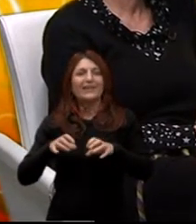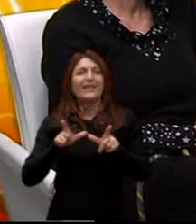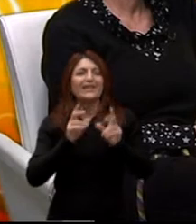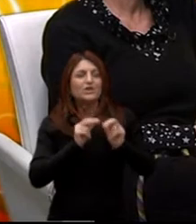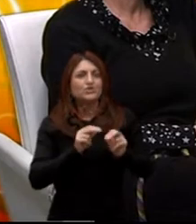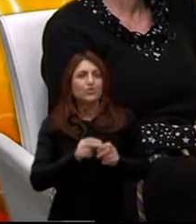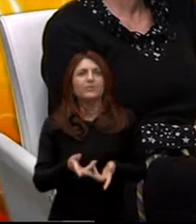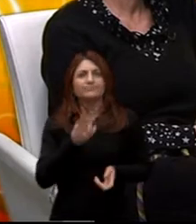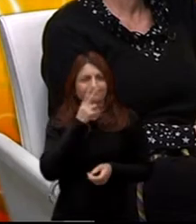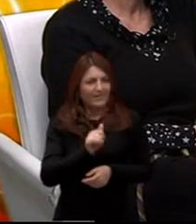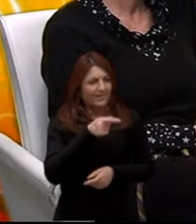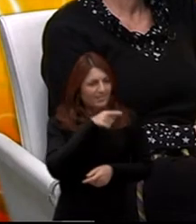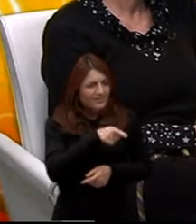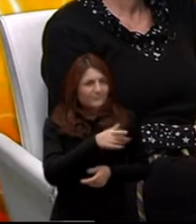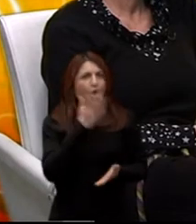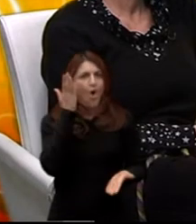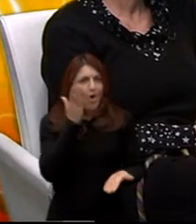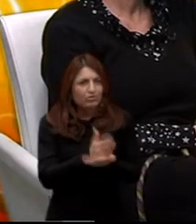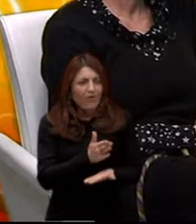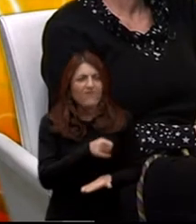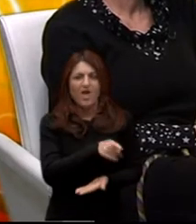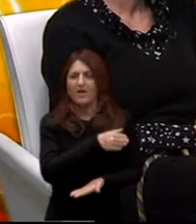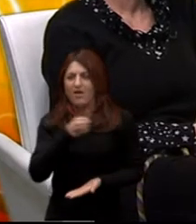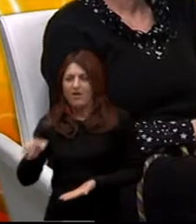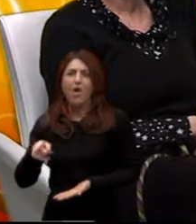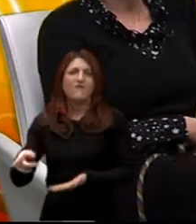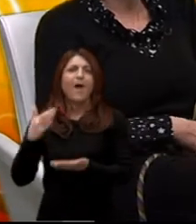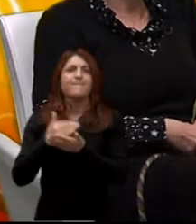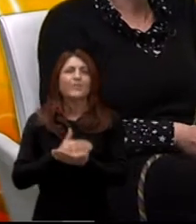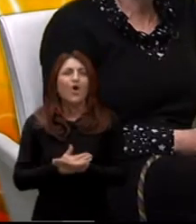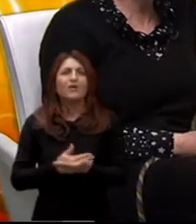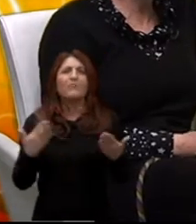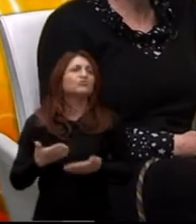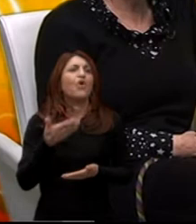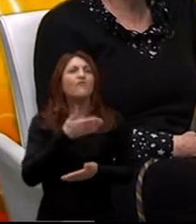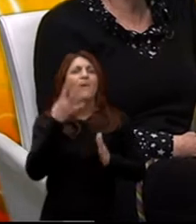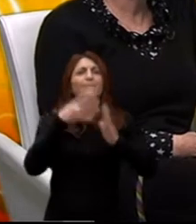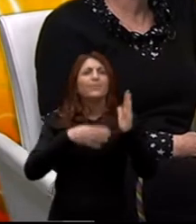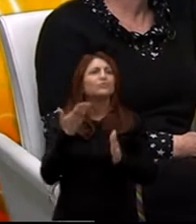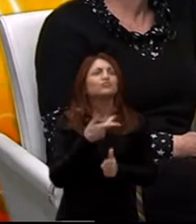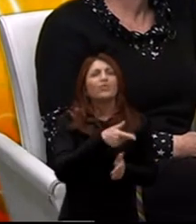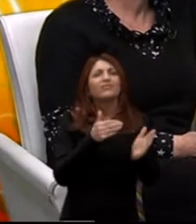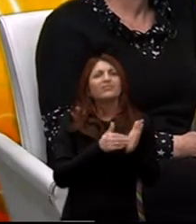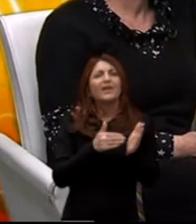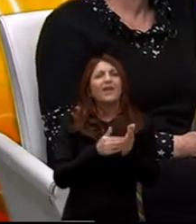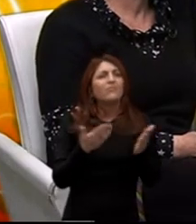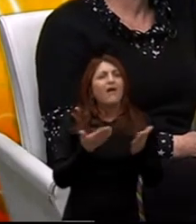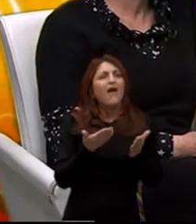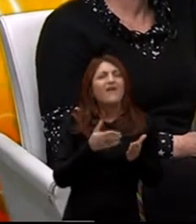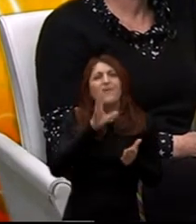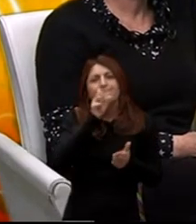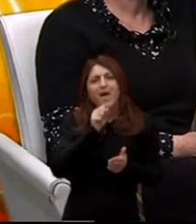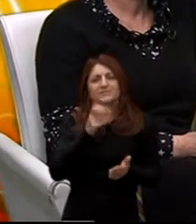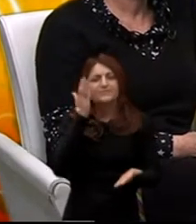da li ta osoba uopće je odgovarajuća za taj program i šta je toj osobi u toj procjeni potrebno, znači koja funkcija bi